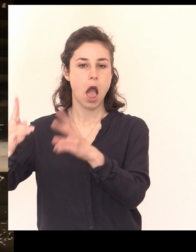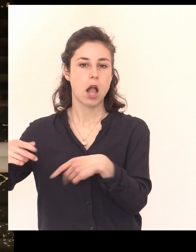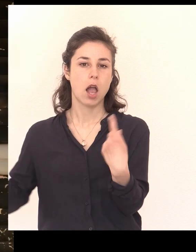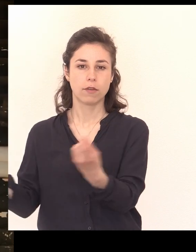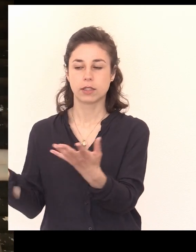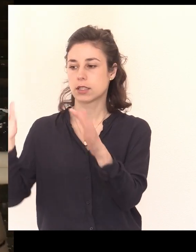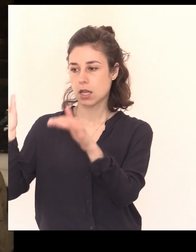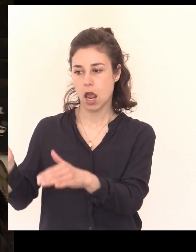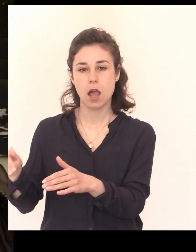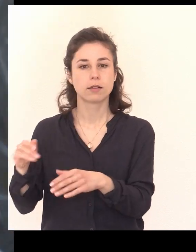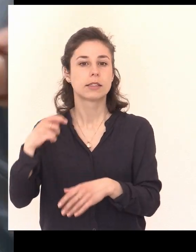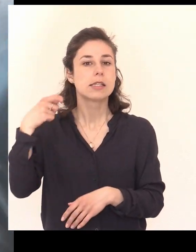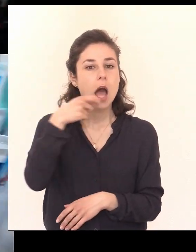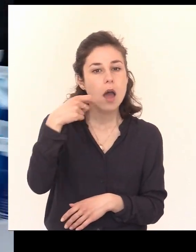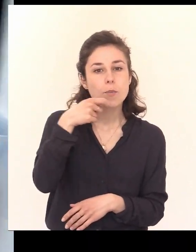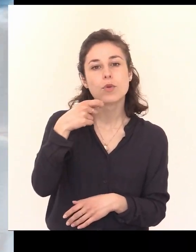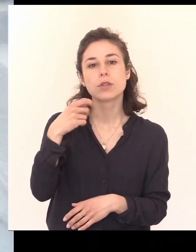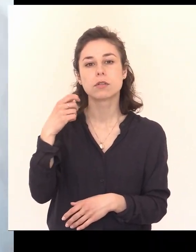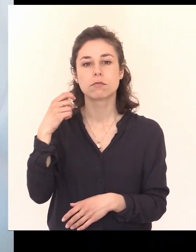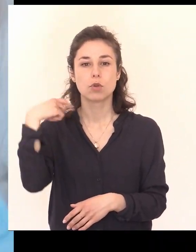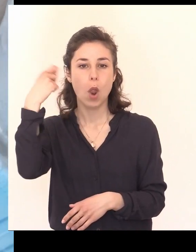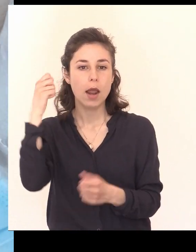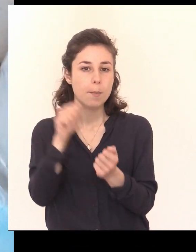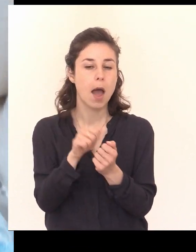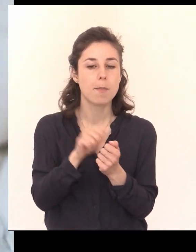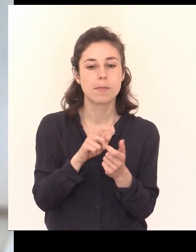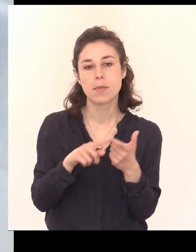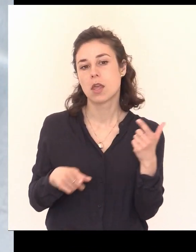haben, angefangen von Zahnbürsten, Toilettenpapier,